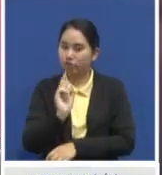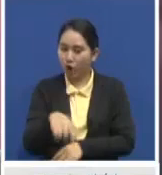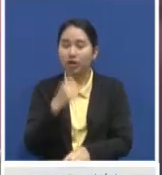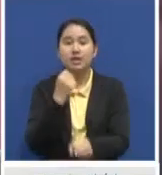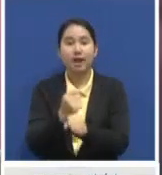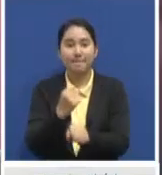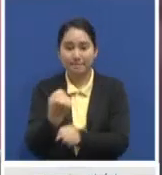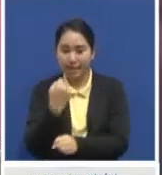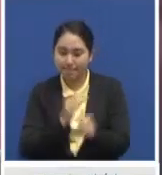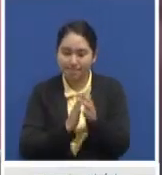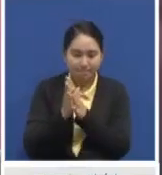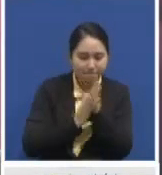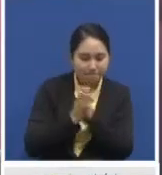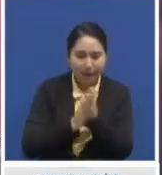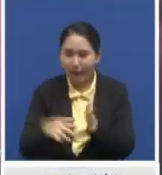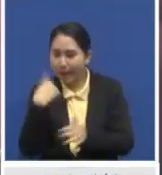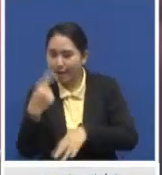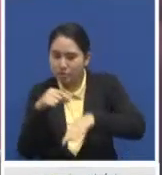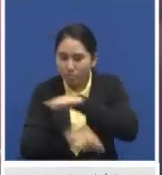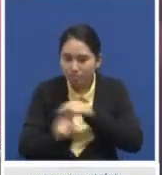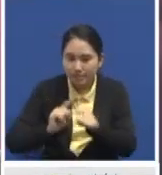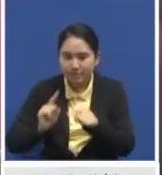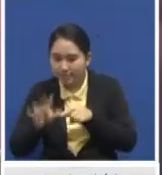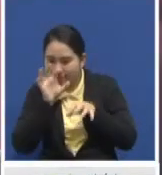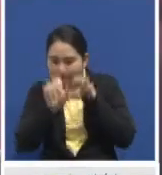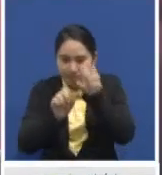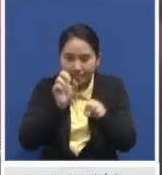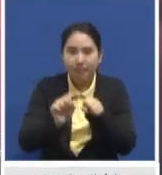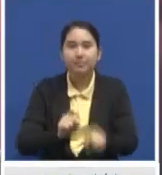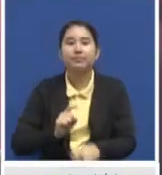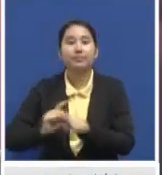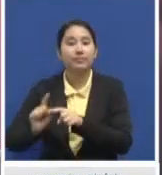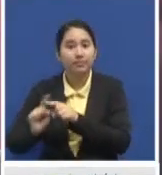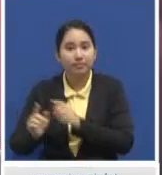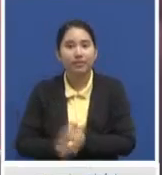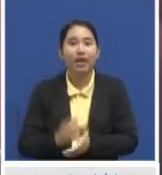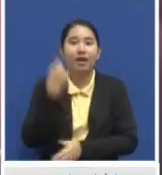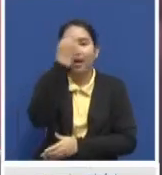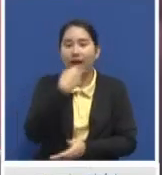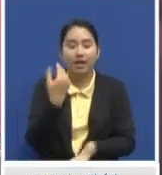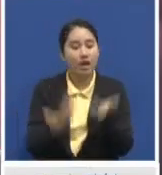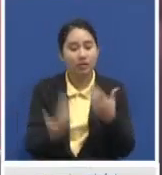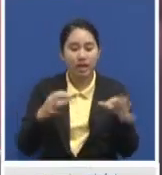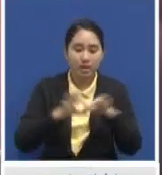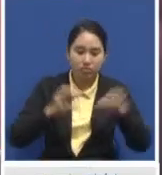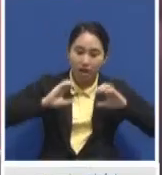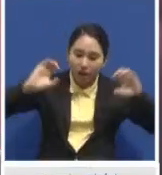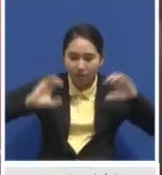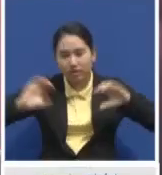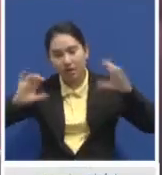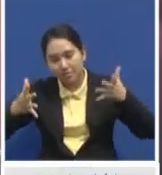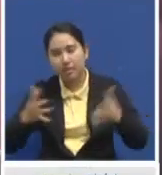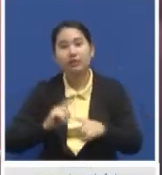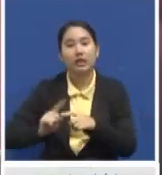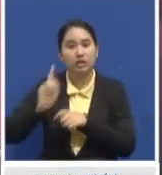ต่อเรื่องนี้โดยเด็ดขาดไม่ว่าจะเป็นข้าราชการหรือผู้มีส่วนเกี่ยวข้องกับราชการทั้งสิ้นจ